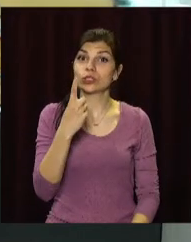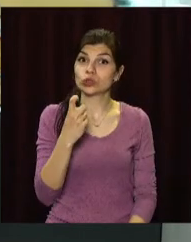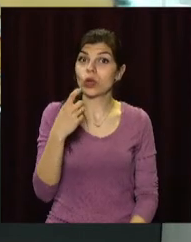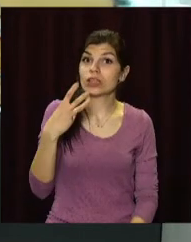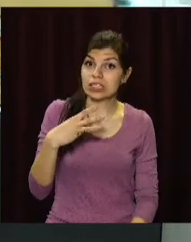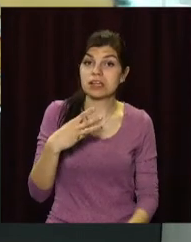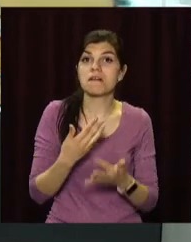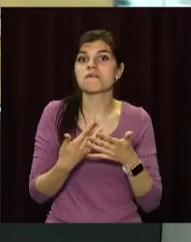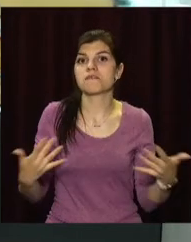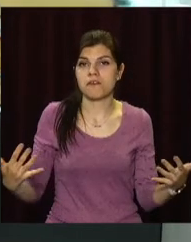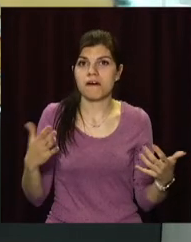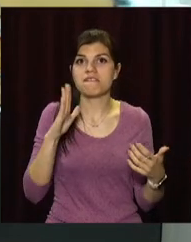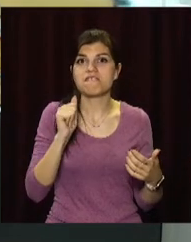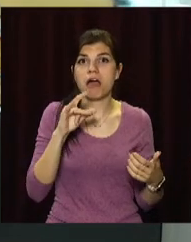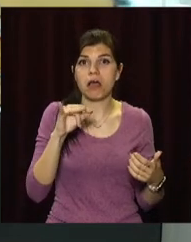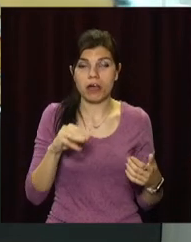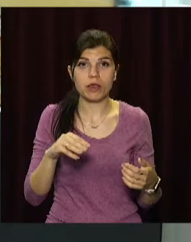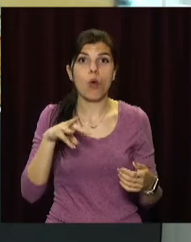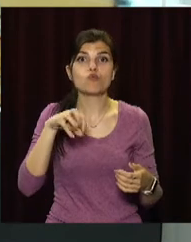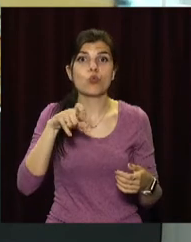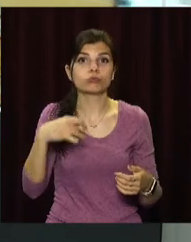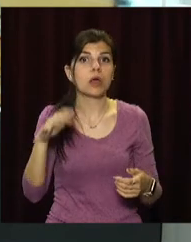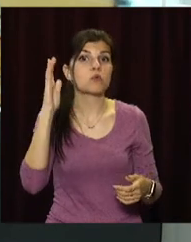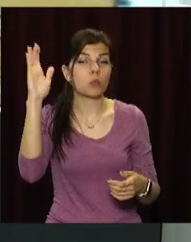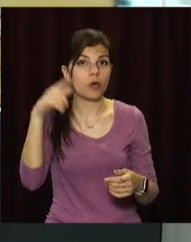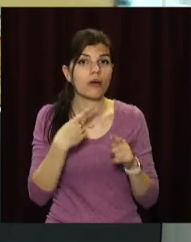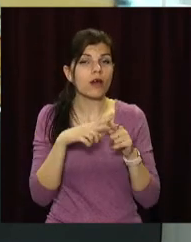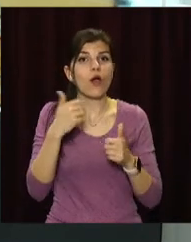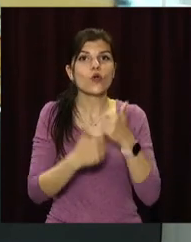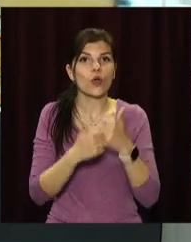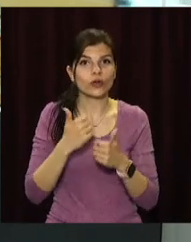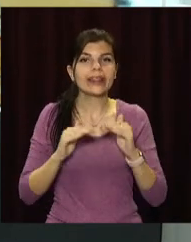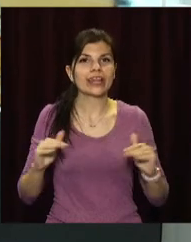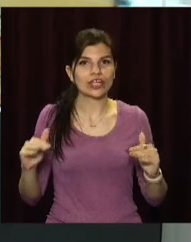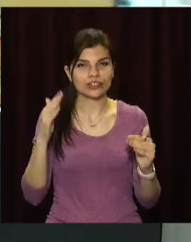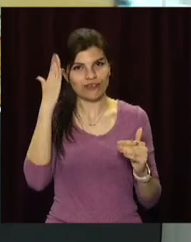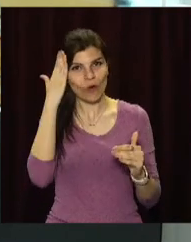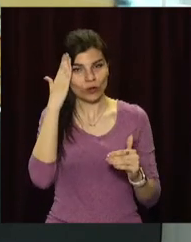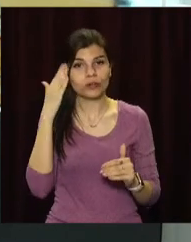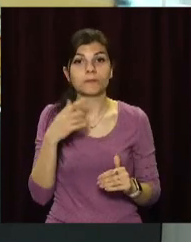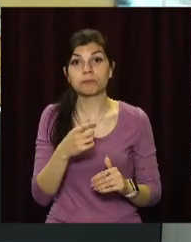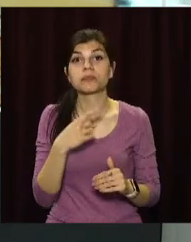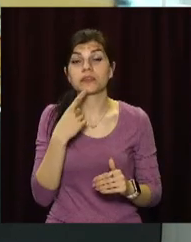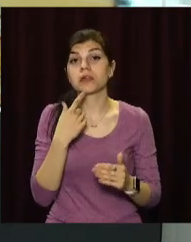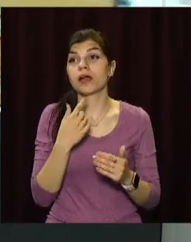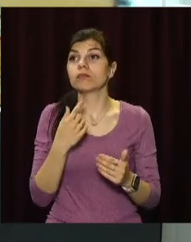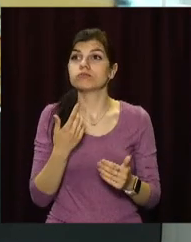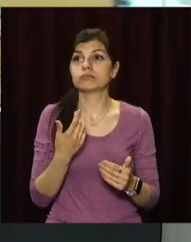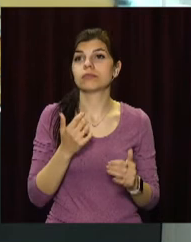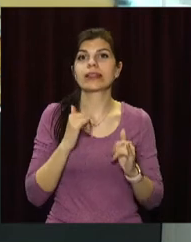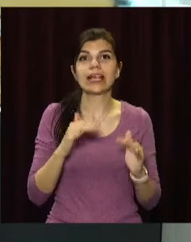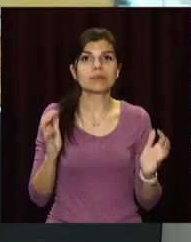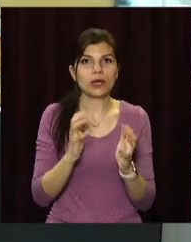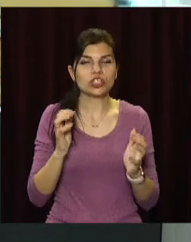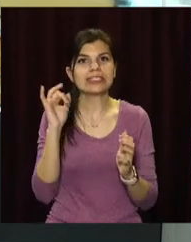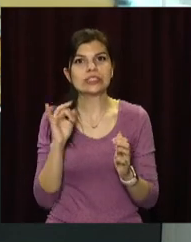«130 варіантів музею майбутнього». У Дніпрі визначили переможців конкурсу дитячої творчості. Головний меседж – створити простір для